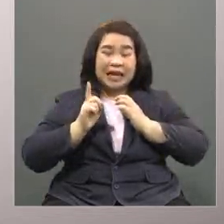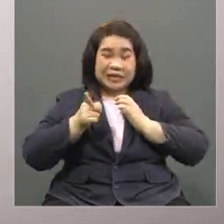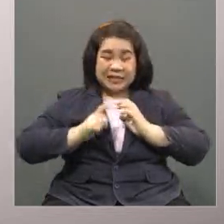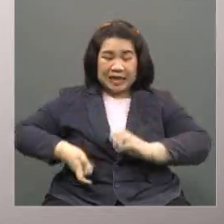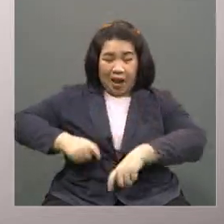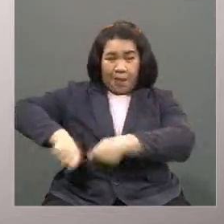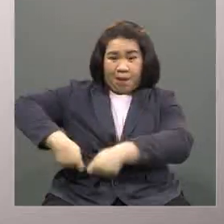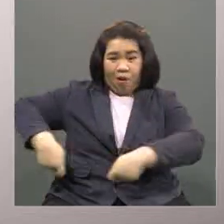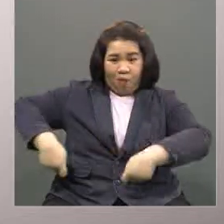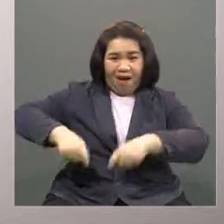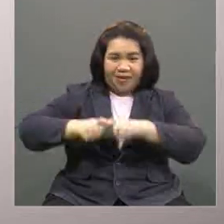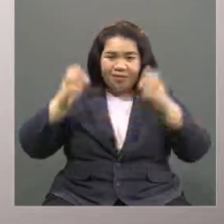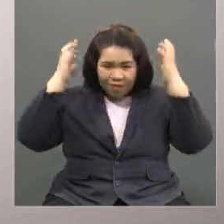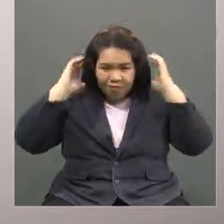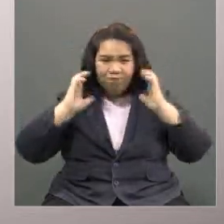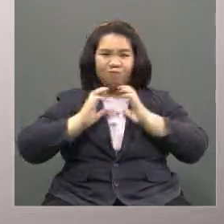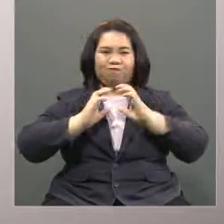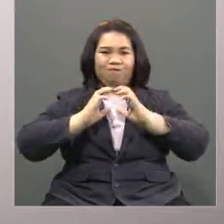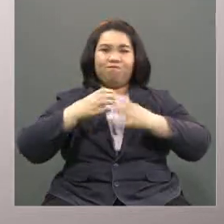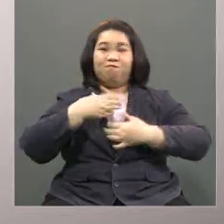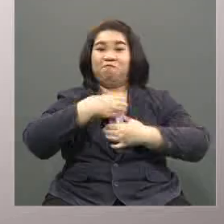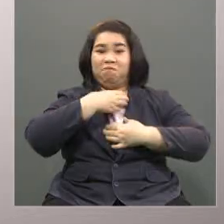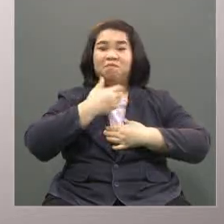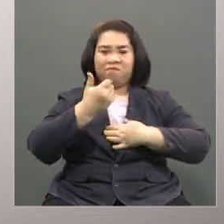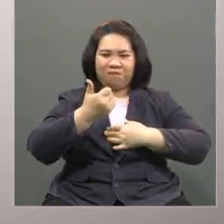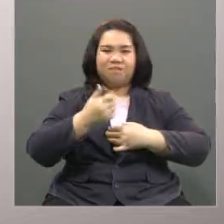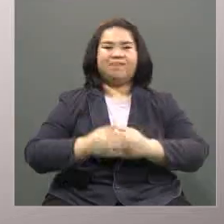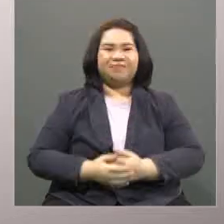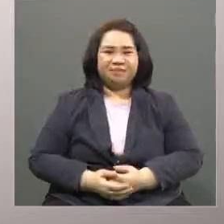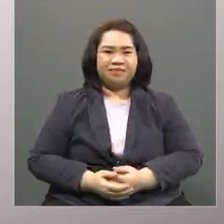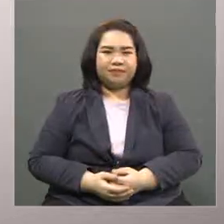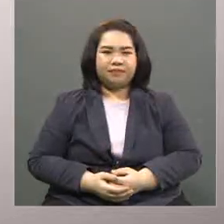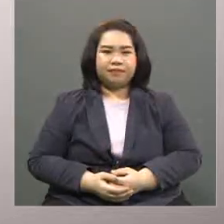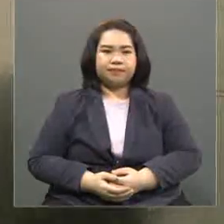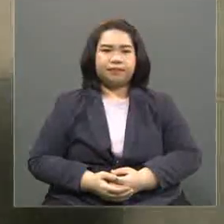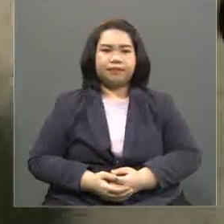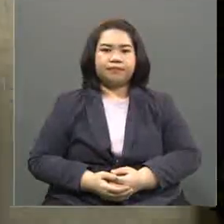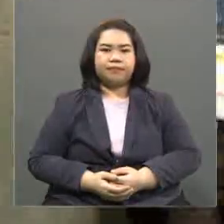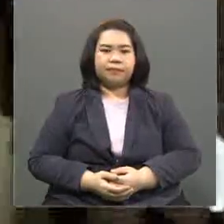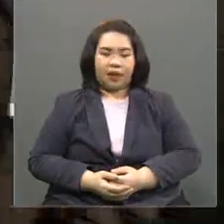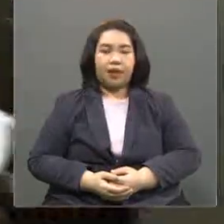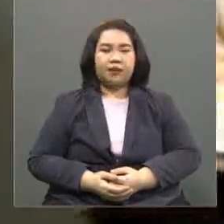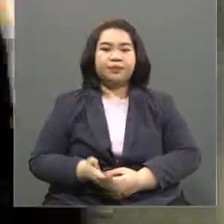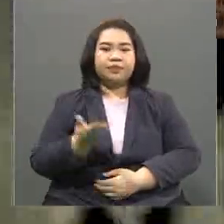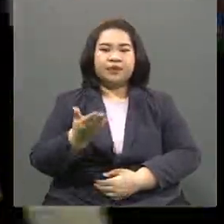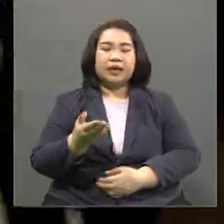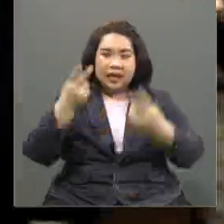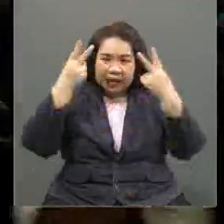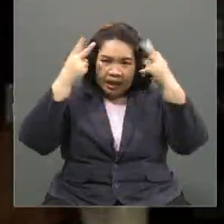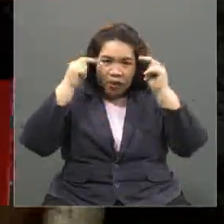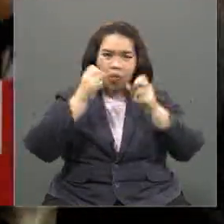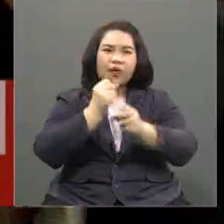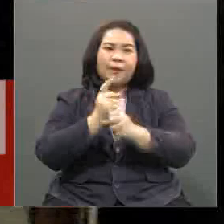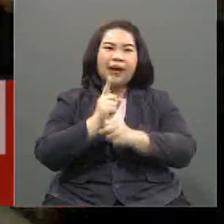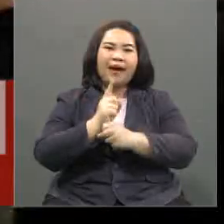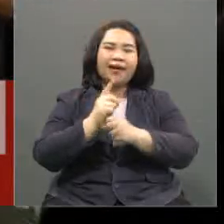ท่านเอามาผูกที่คอนั่นเองนี่ถือว่าเป็นผู้นำแฟชั่นนะคะเป็นช่วงที่นายเศรษฐาทวีสินนายกรัฐมนตรีของเราเนี่ยแหละค่ะกำลังสวมผ้าพันค